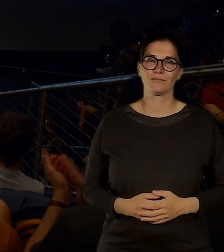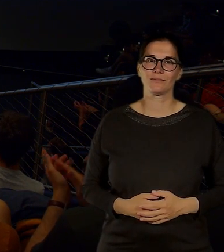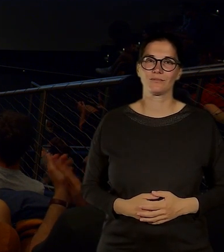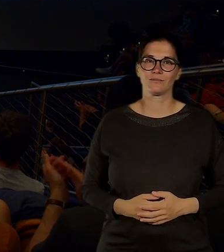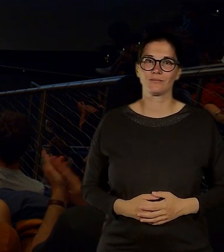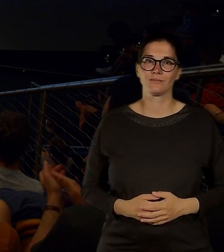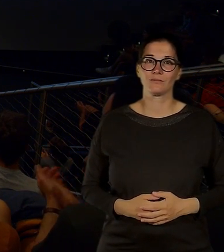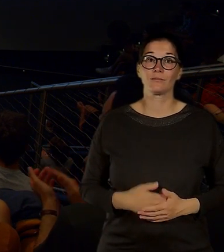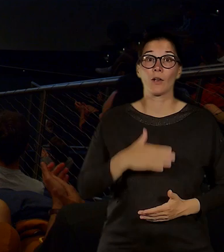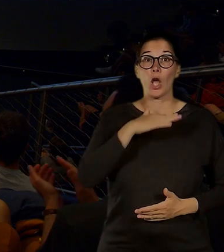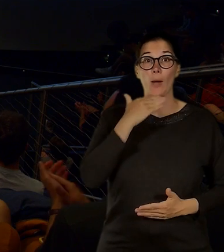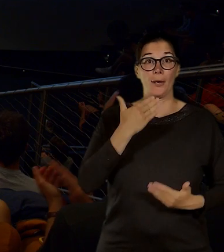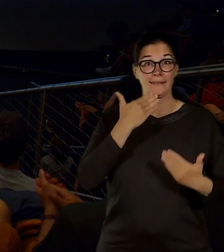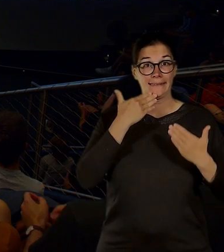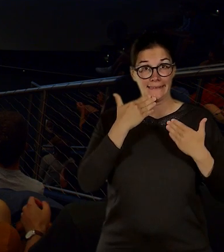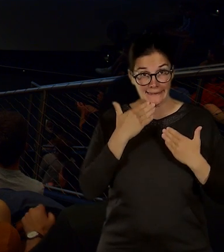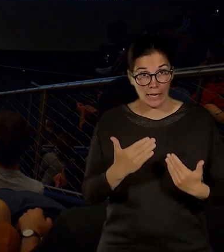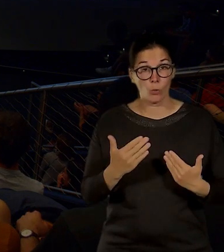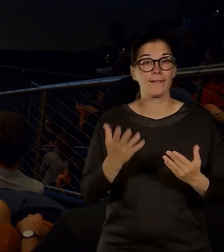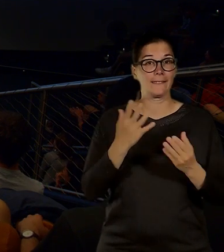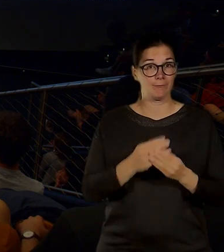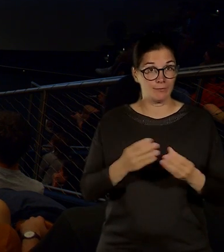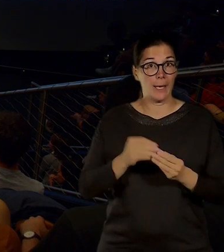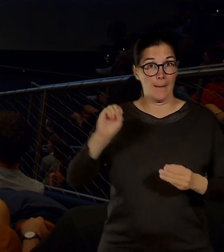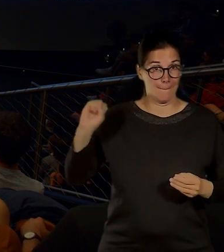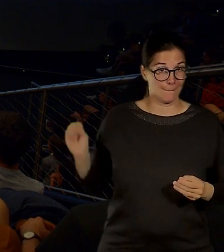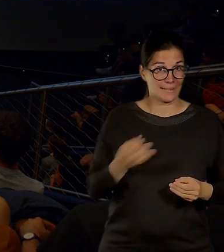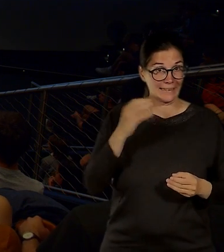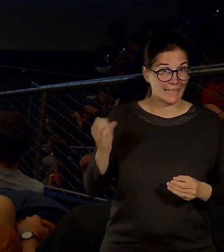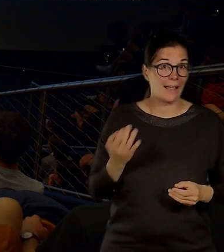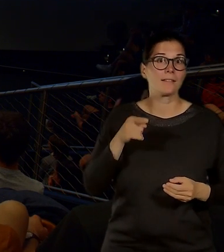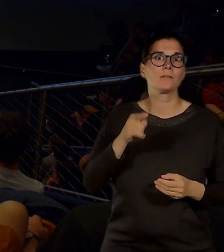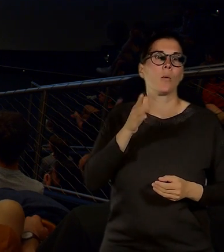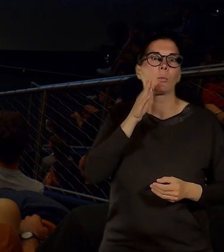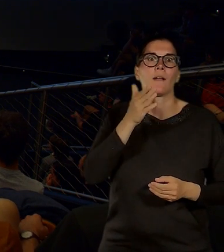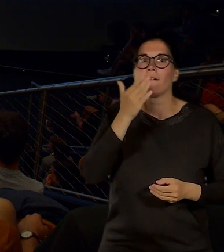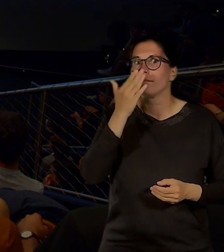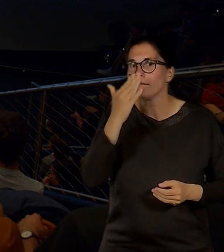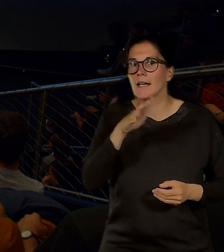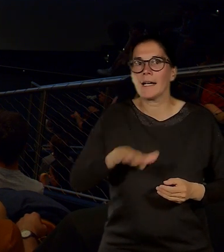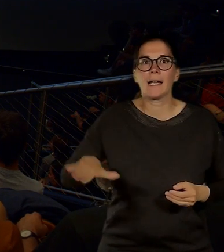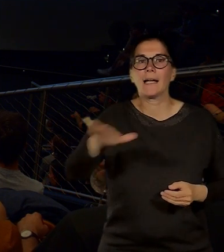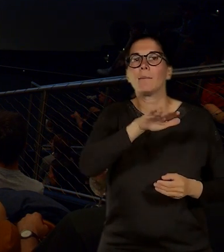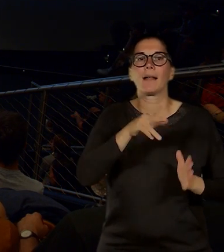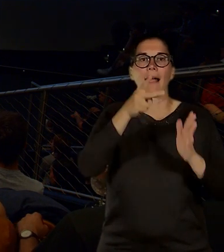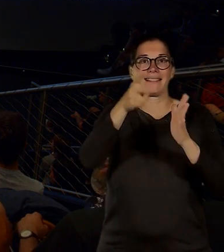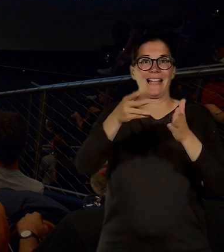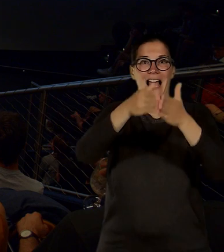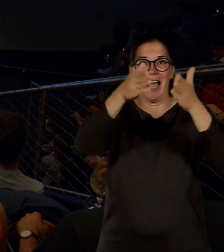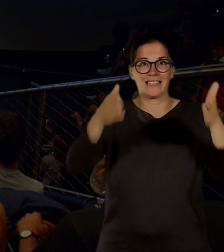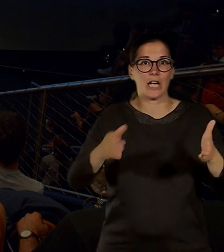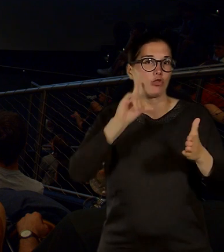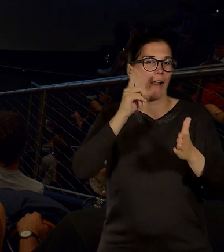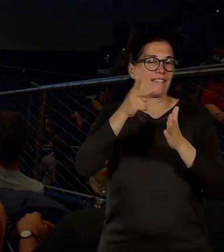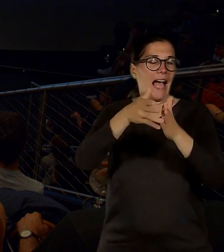Děkuju moc, Kubo, za prezentaci, jak by mohla vypadat, nebo jak bude vypadat přednádražní prostor Pražského hlavního